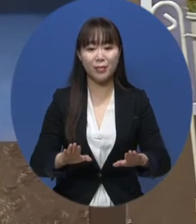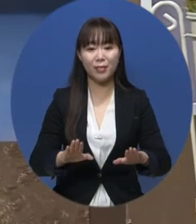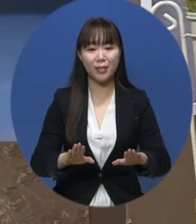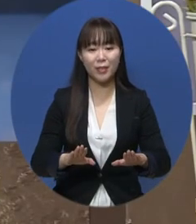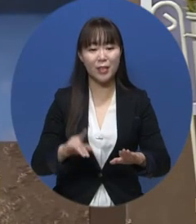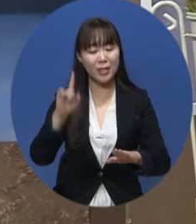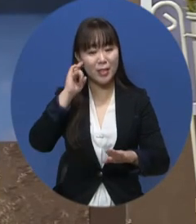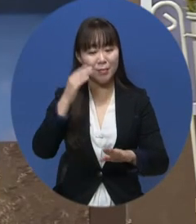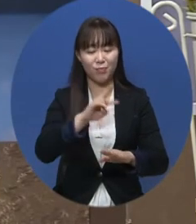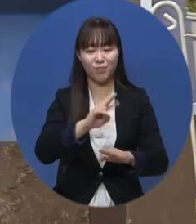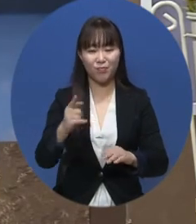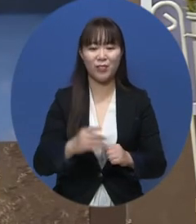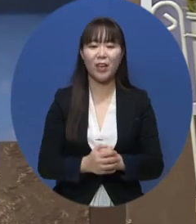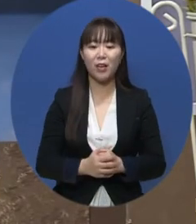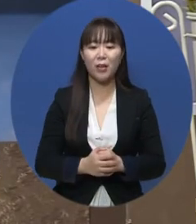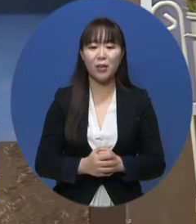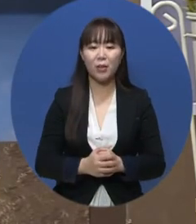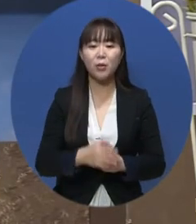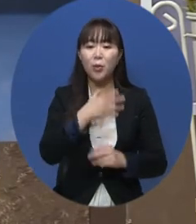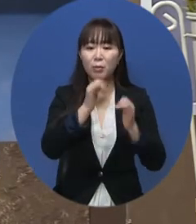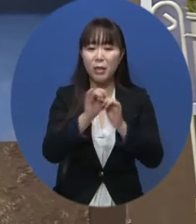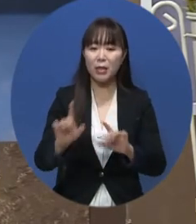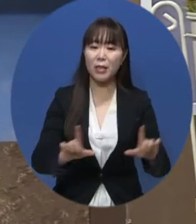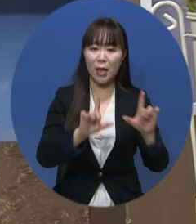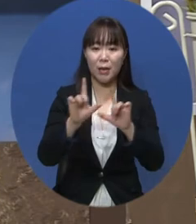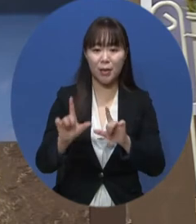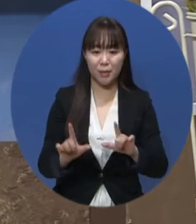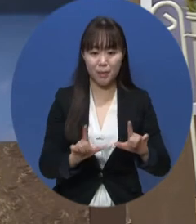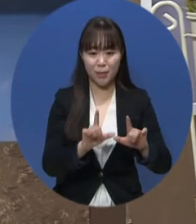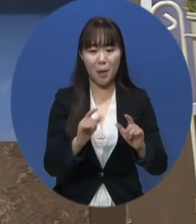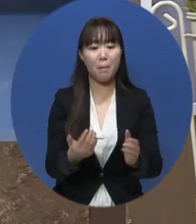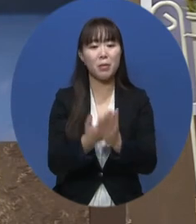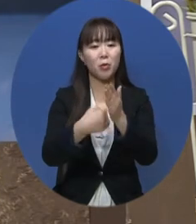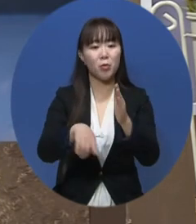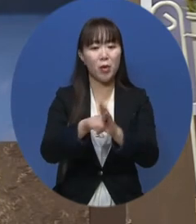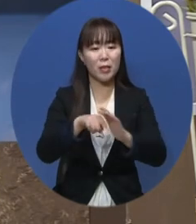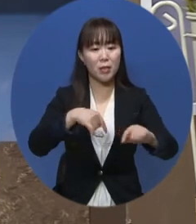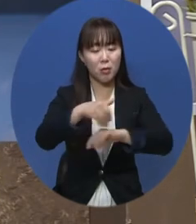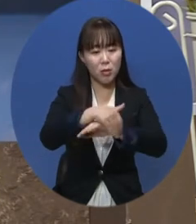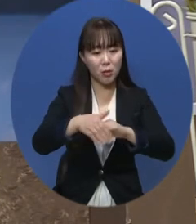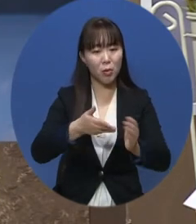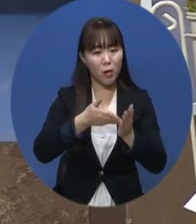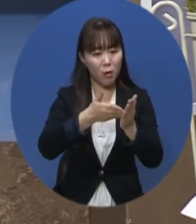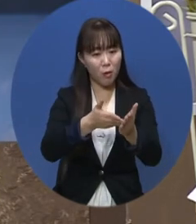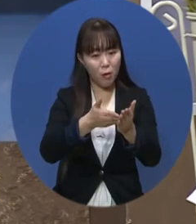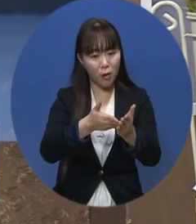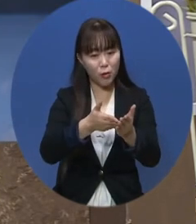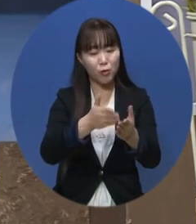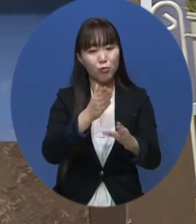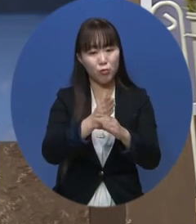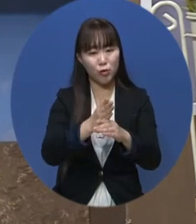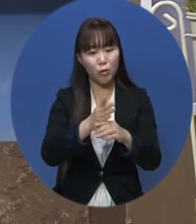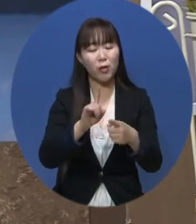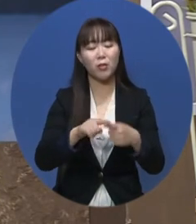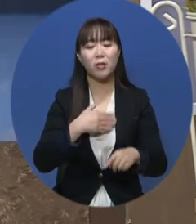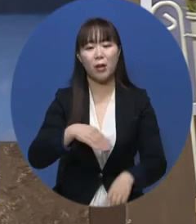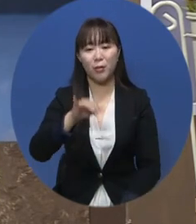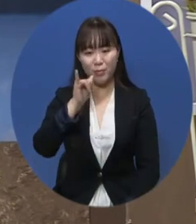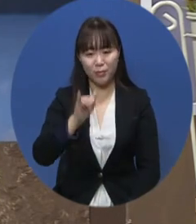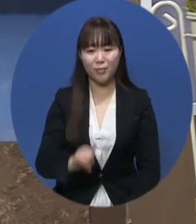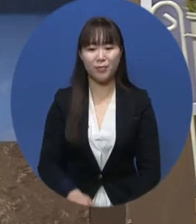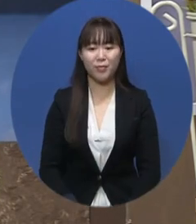질문을 바꿔서요. 네네. 이 노인분들의 삶의 질 향상을 위한 정책도 건의를 하고 계시는 것으로 알고